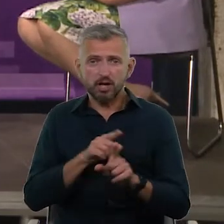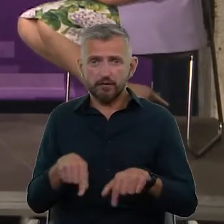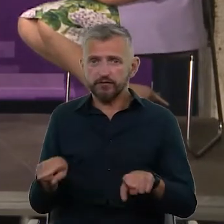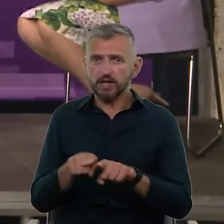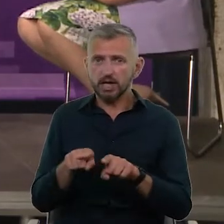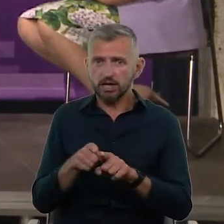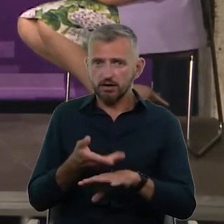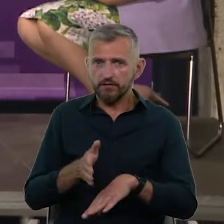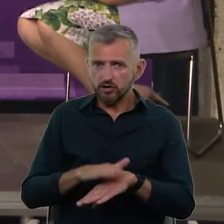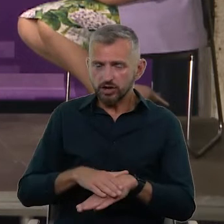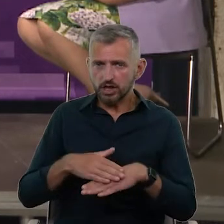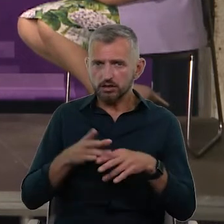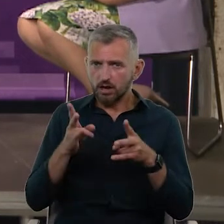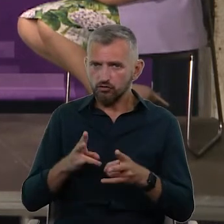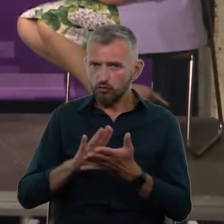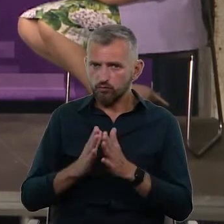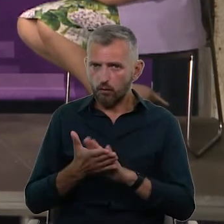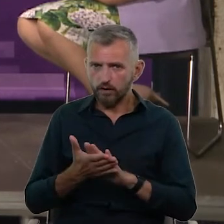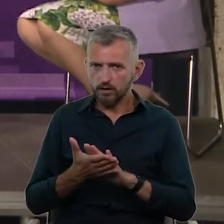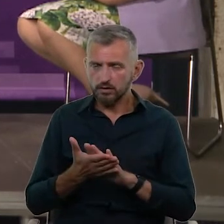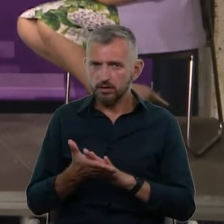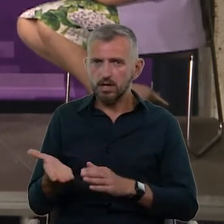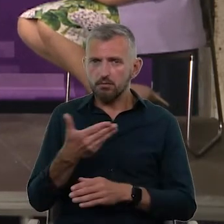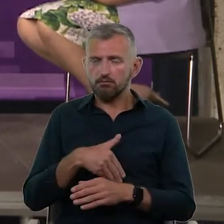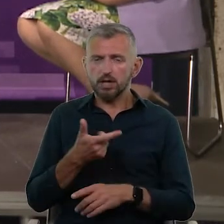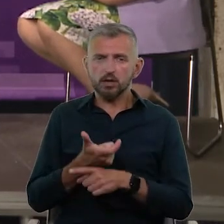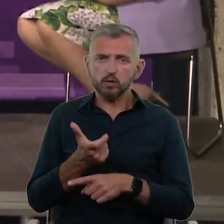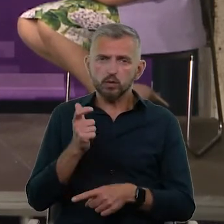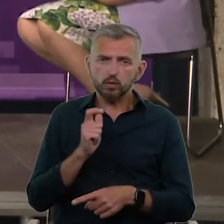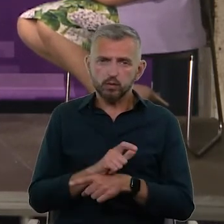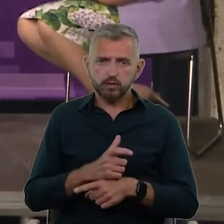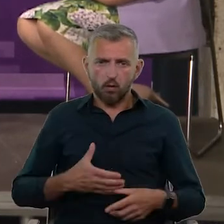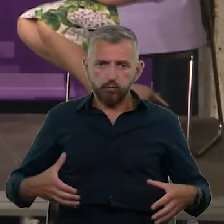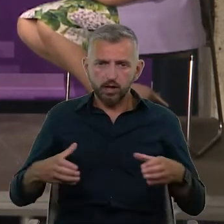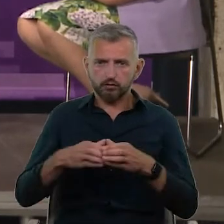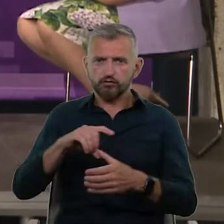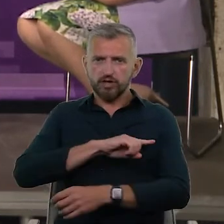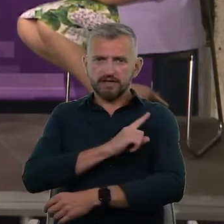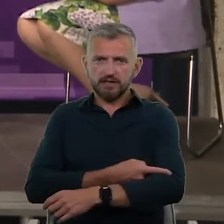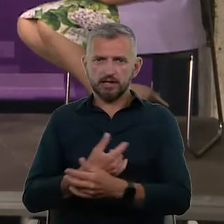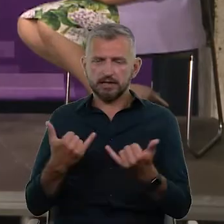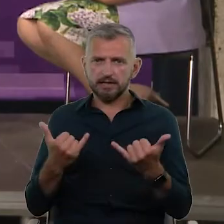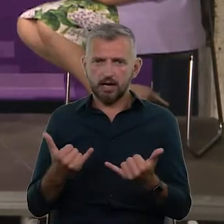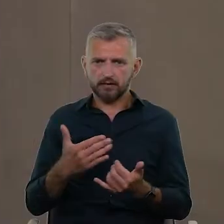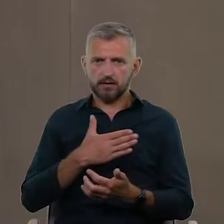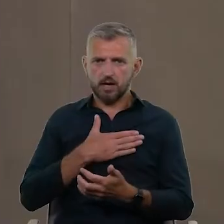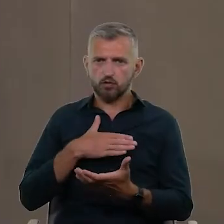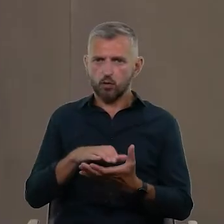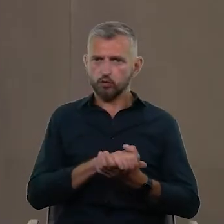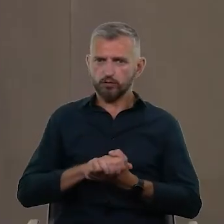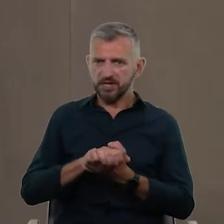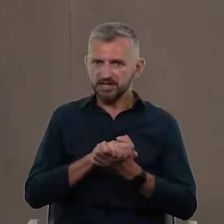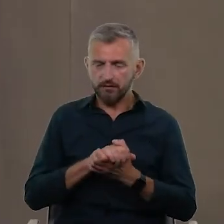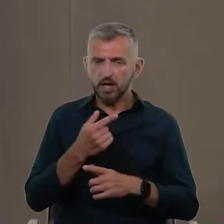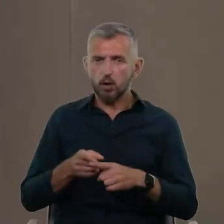таких важких трагічних умовах, дуже така об'єднуюча сила зараз нашого суспільства, да,